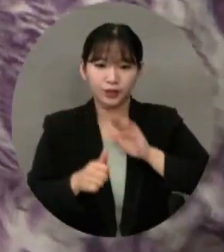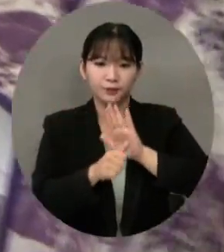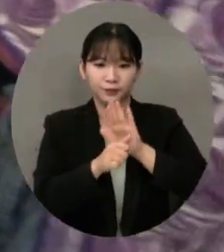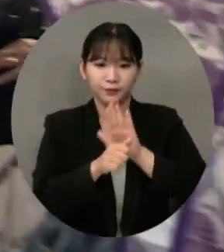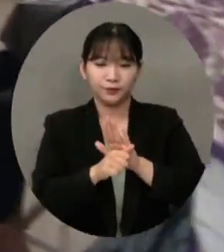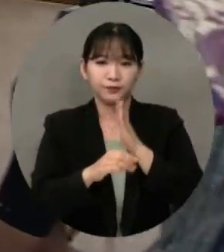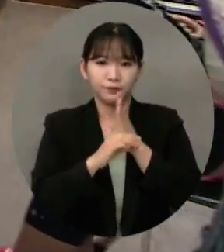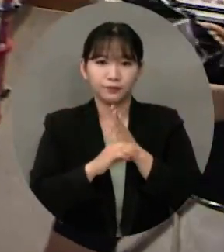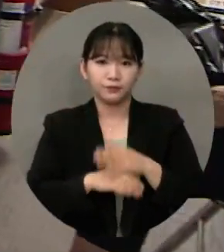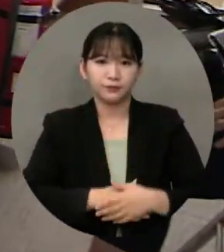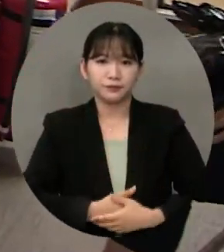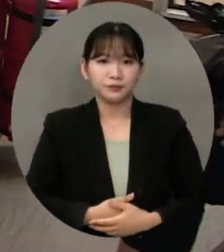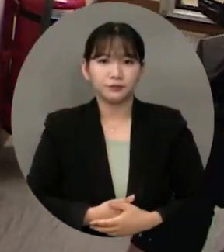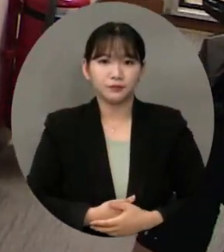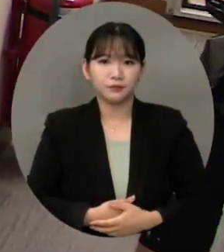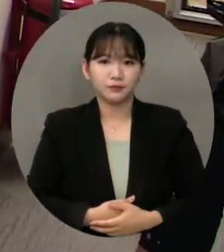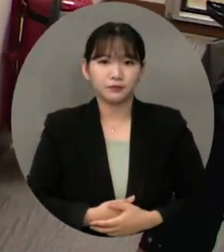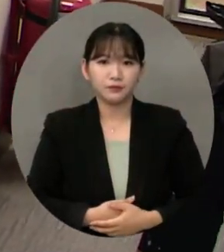함께 지원하고 있습니다